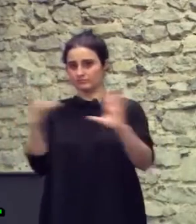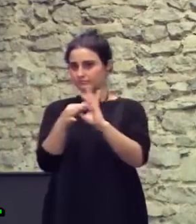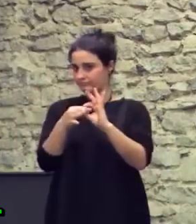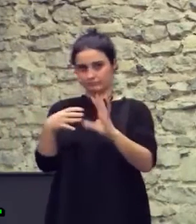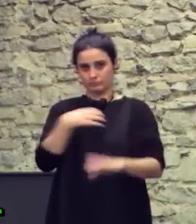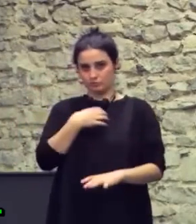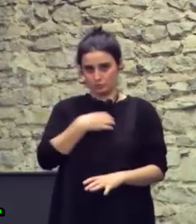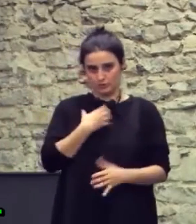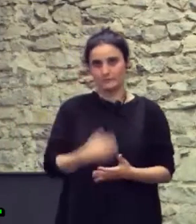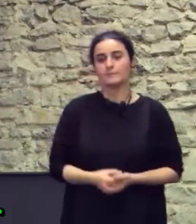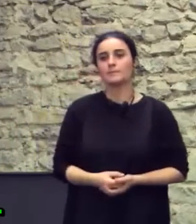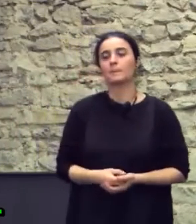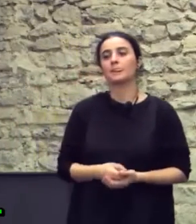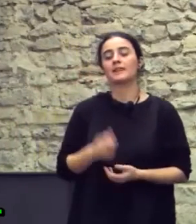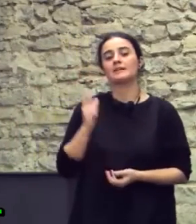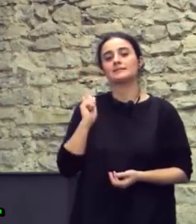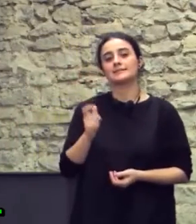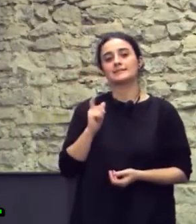Partxeak jartzen dira,